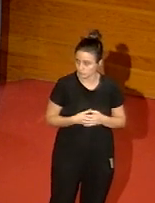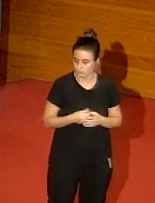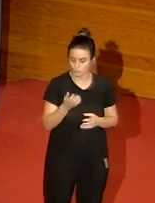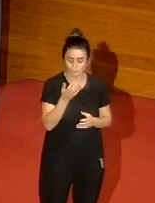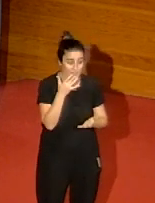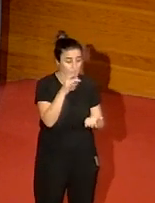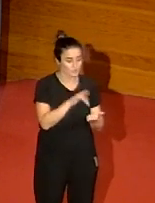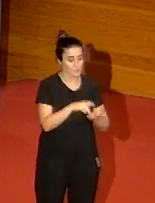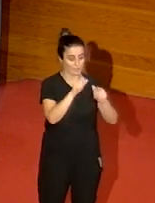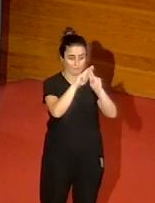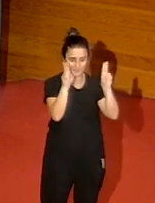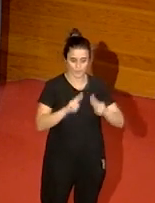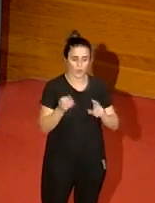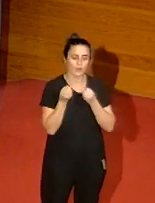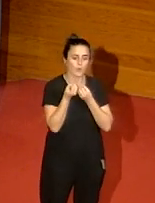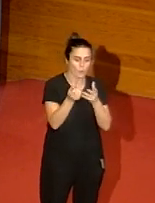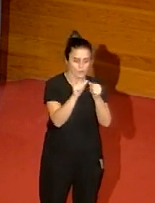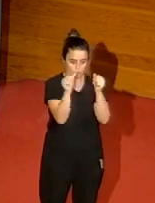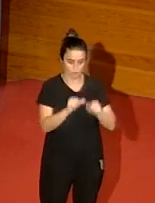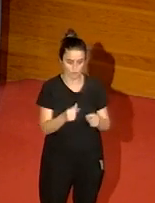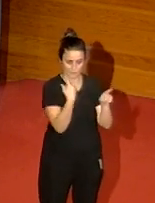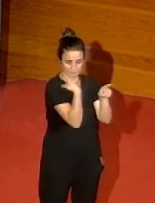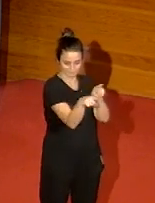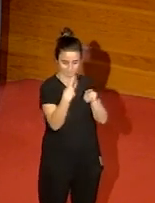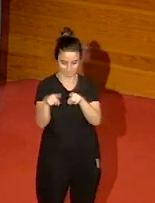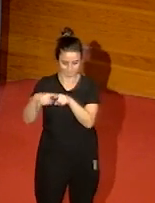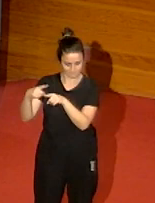kontatzeko modu ezberdinak